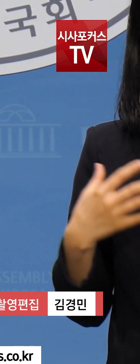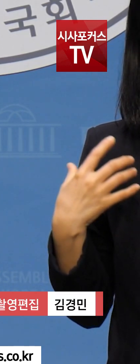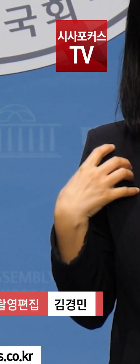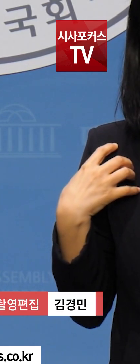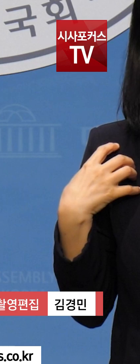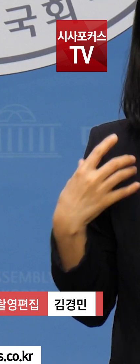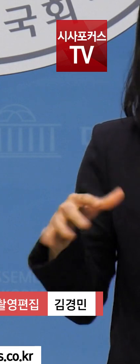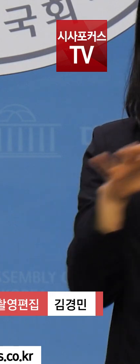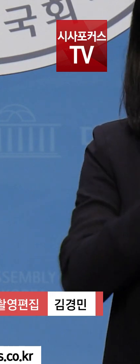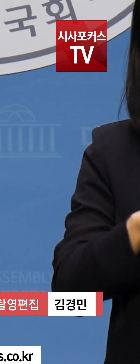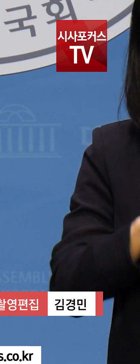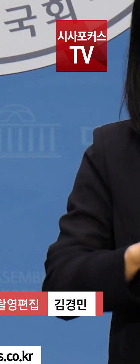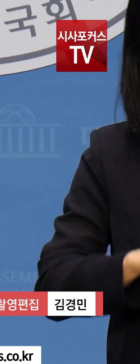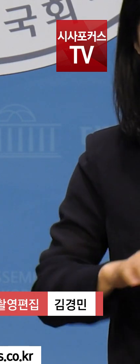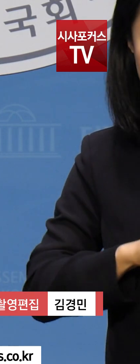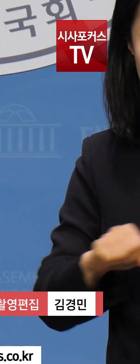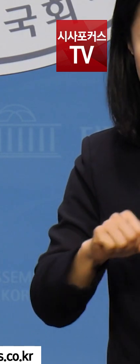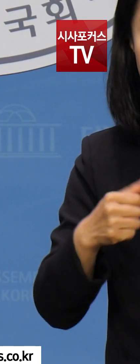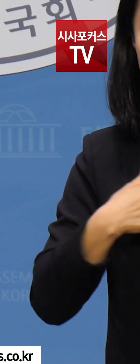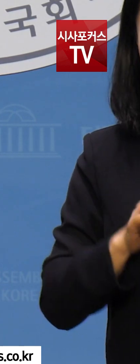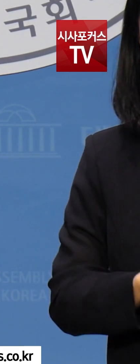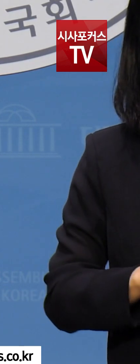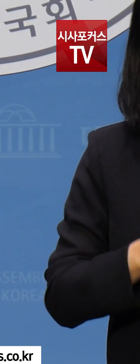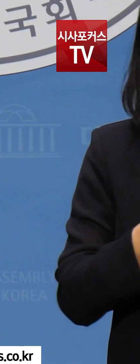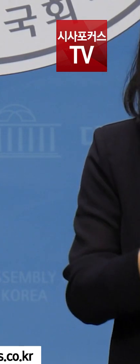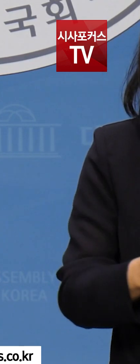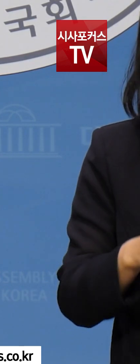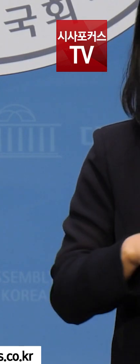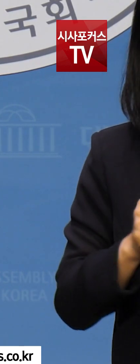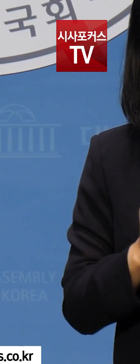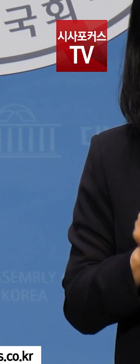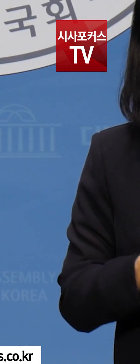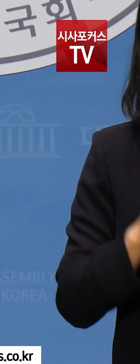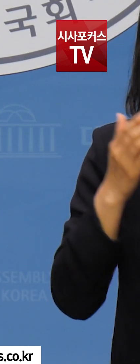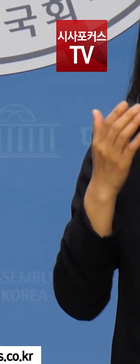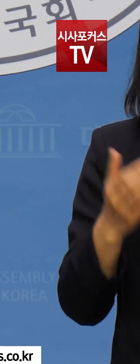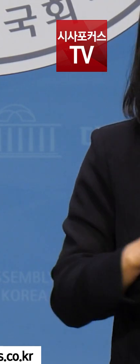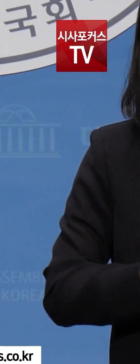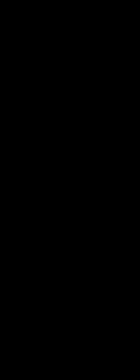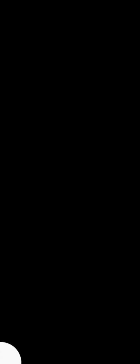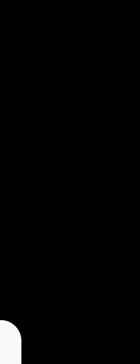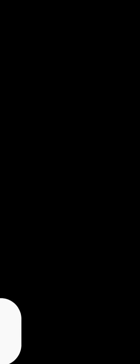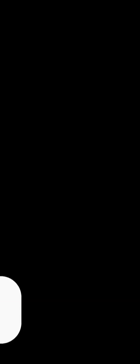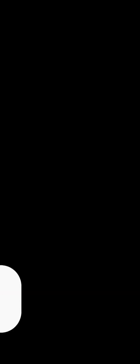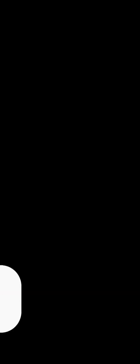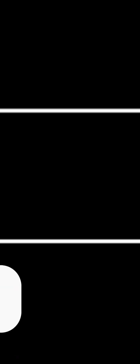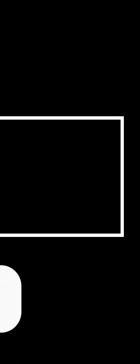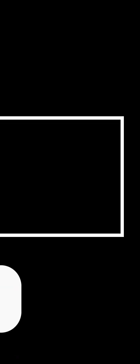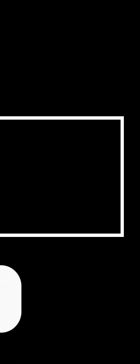차원에서 대응할 수 있도록 대책을 세우는 데 모든 노력을 다하겠습니다.